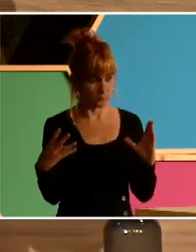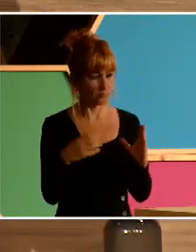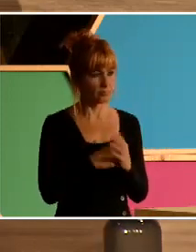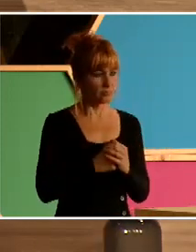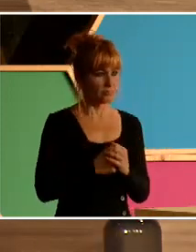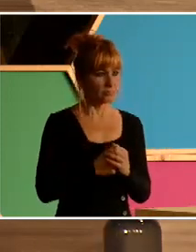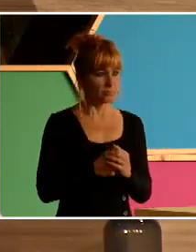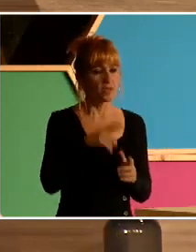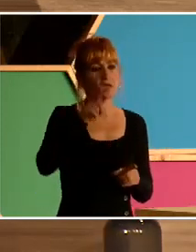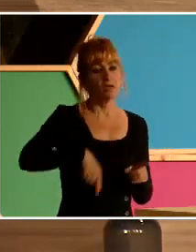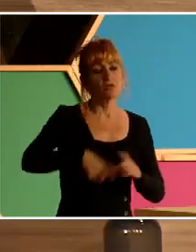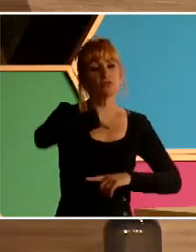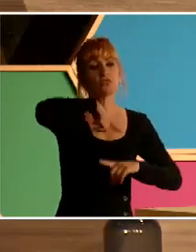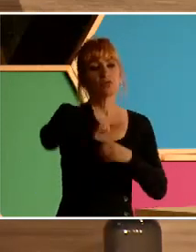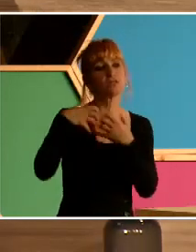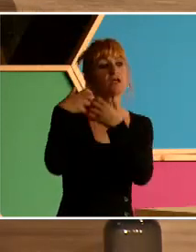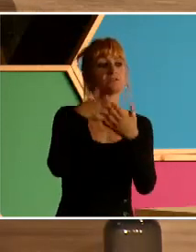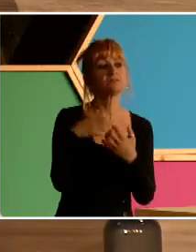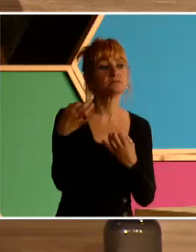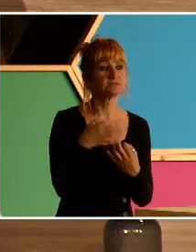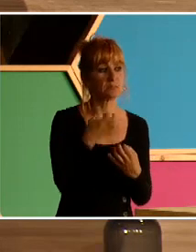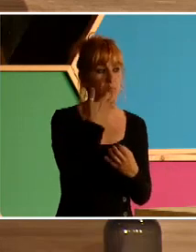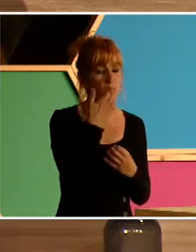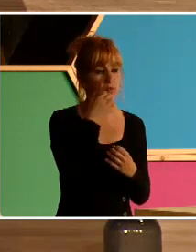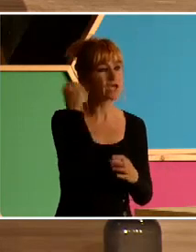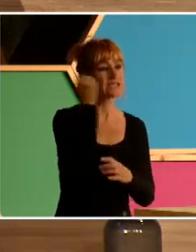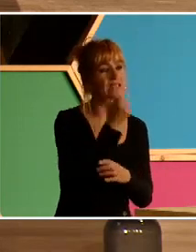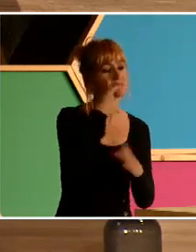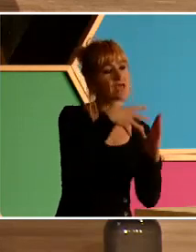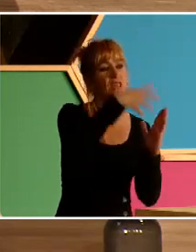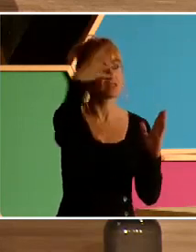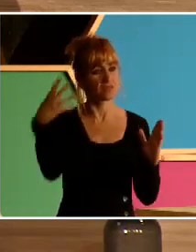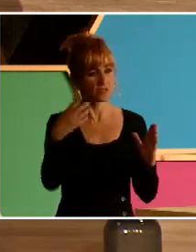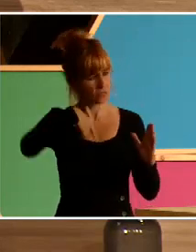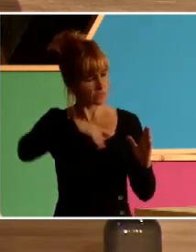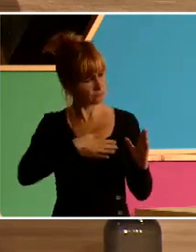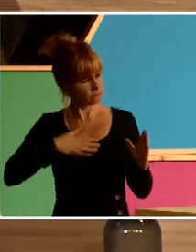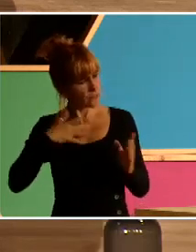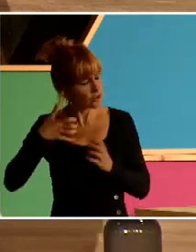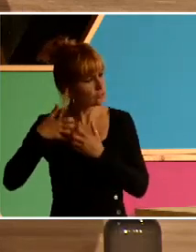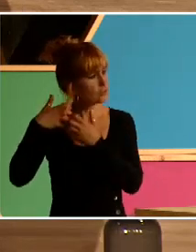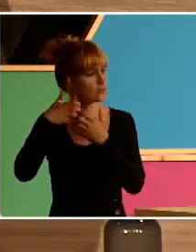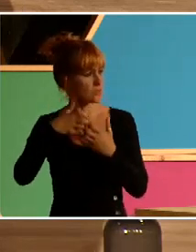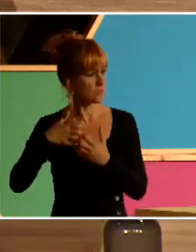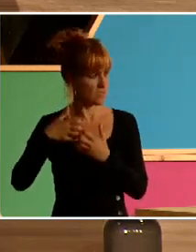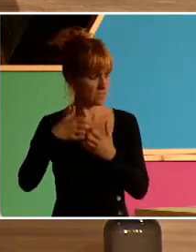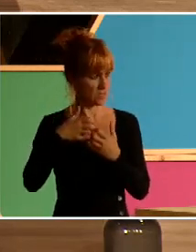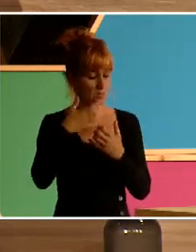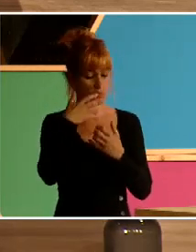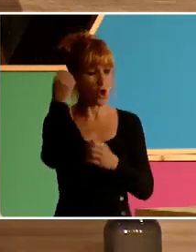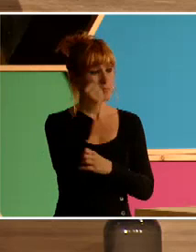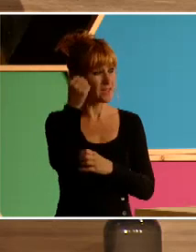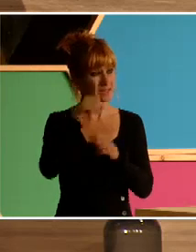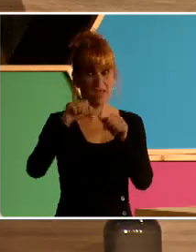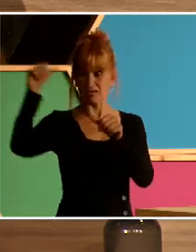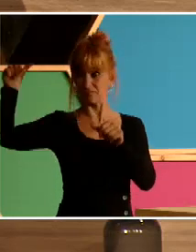de les coses que també vam fer per lluitar contra la impunitat dels crims de la LGTB-fòbia és lluitar contra la impunitat dels crims del passat, d'aquells